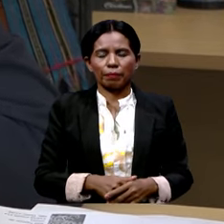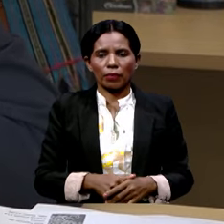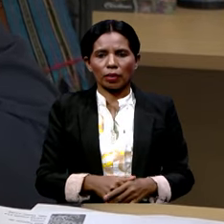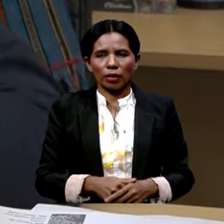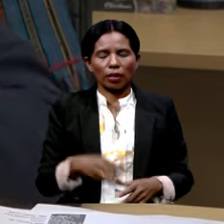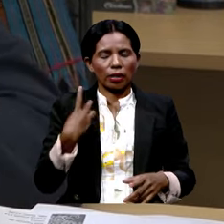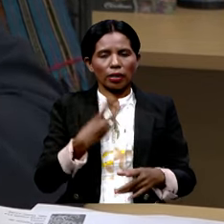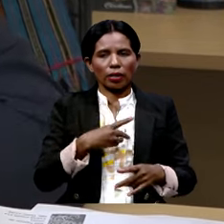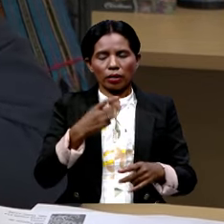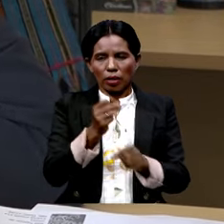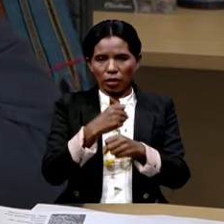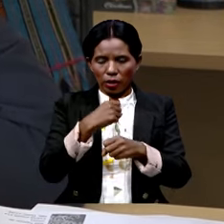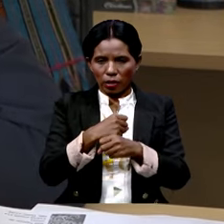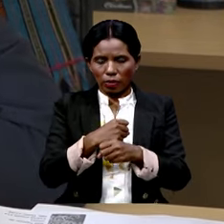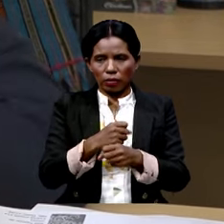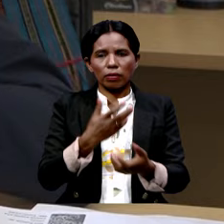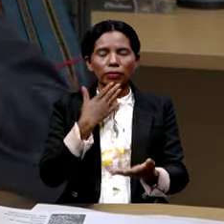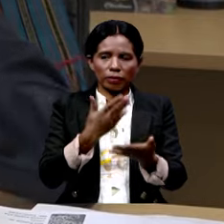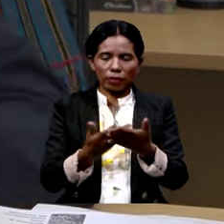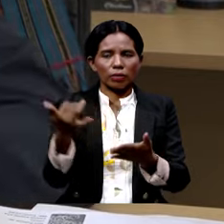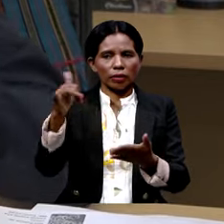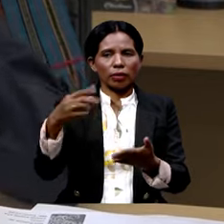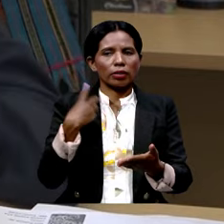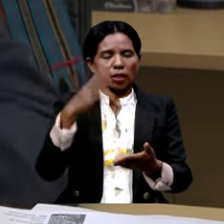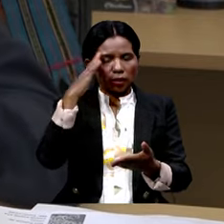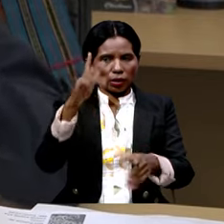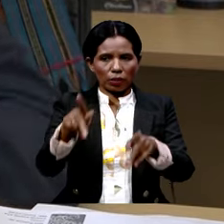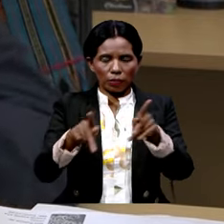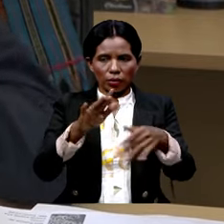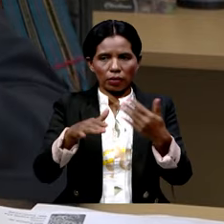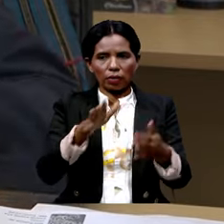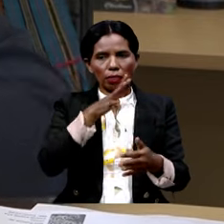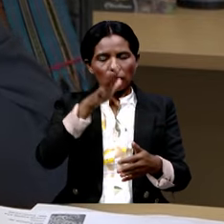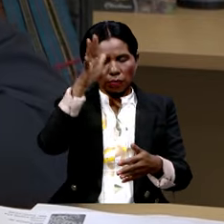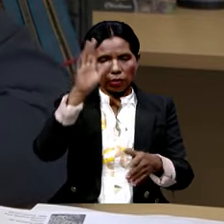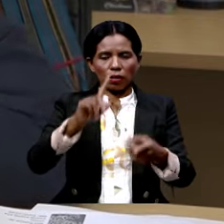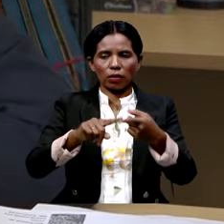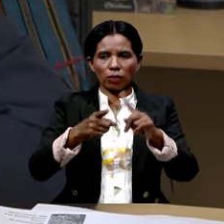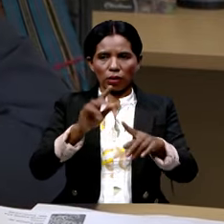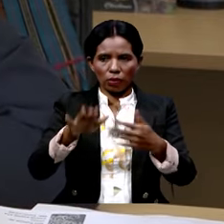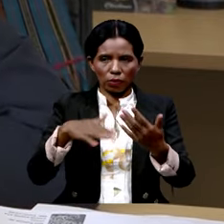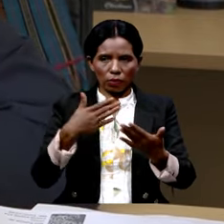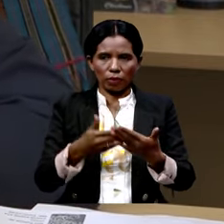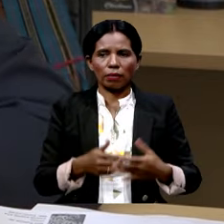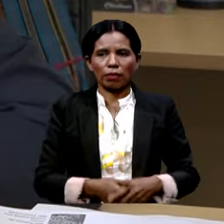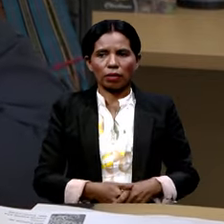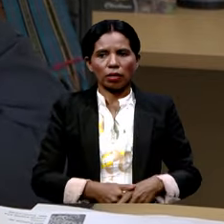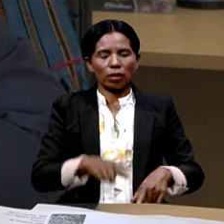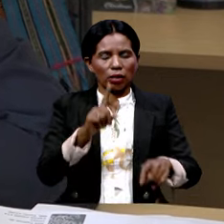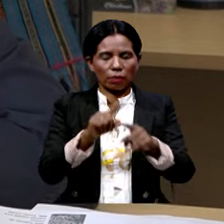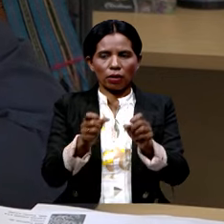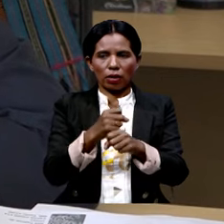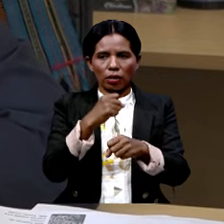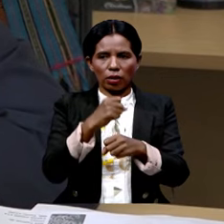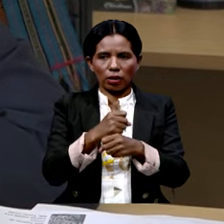itu maida. Tapi itu hal buat ni pasir. Ita ten emang sini, itu ni ina, itu ni am, itu ni malu, itu ran malu ni. Ah, ni bela bela hal di bela